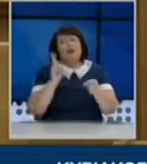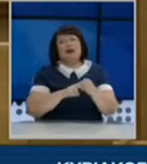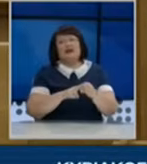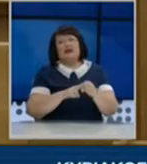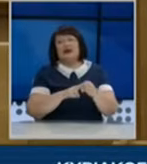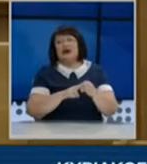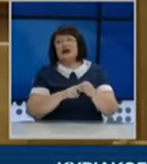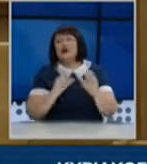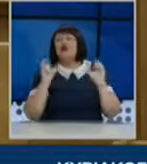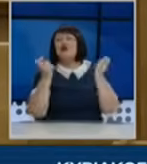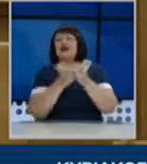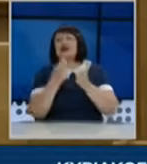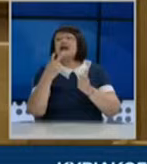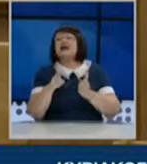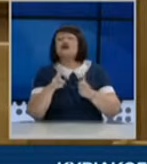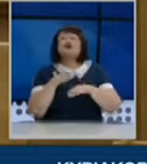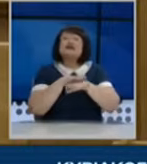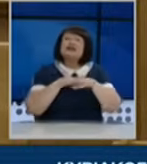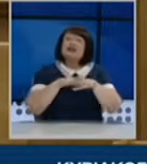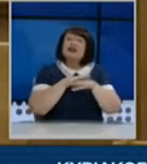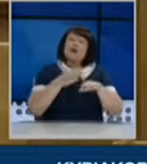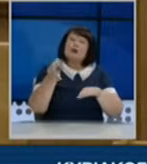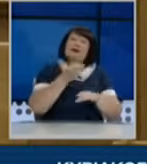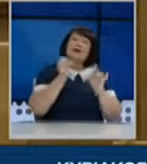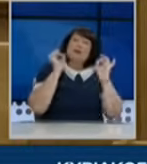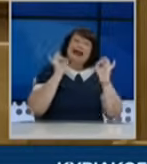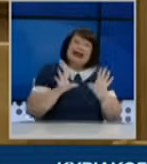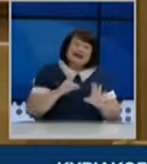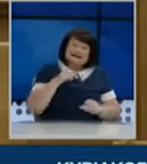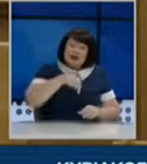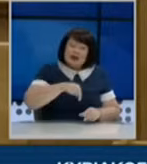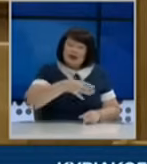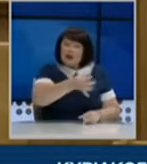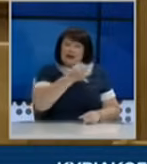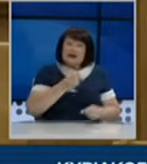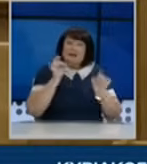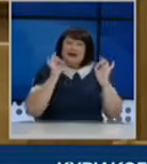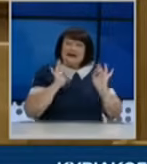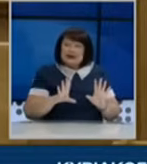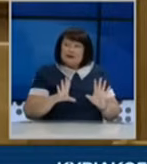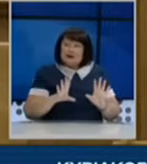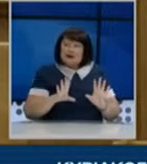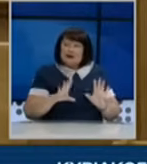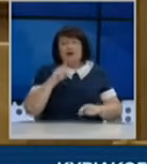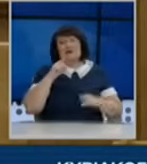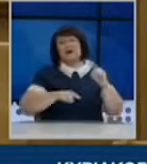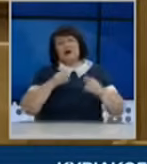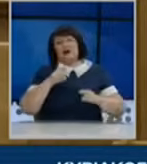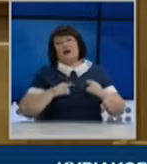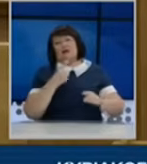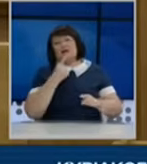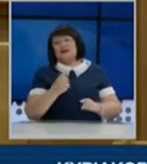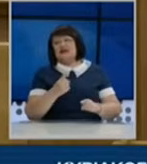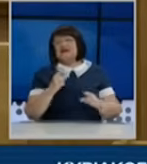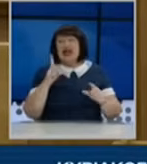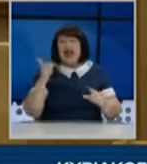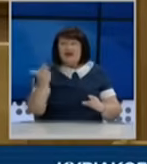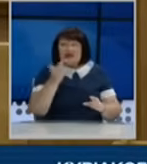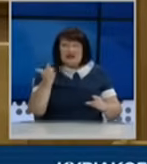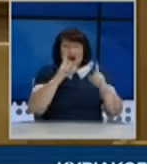από τις οικογένειές τους. Δεν ζήτησε ποτέ κάποιος και δεν μίλησε κανείς εδώ μέσα πλην κάποιων φωτεινών εξαιρέσεων. Αυτοί οι